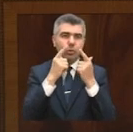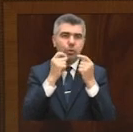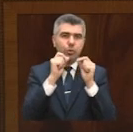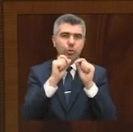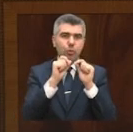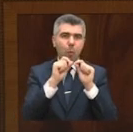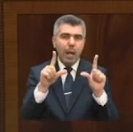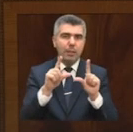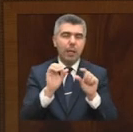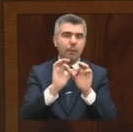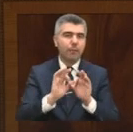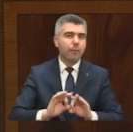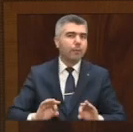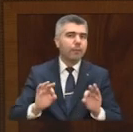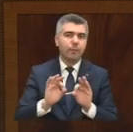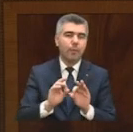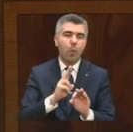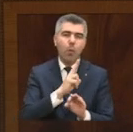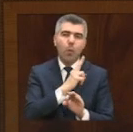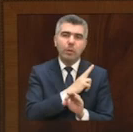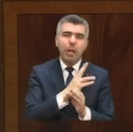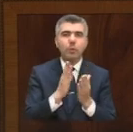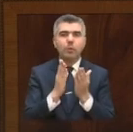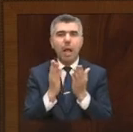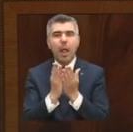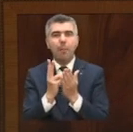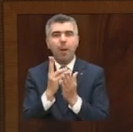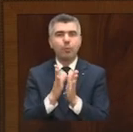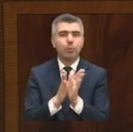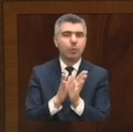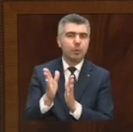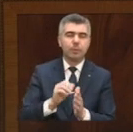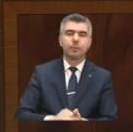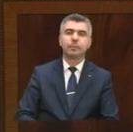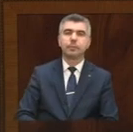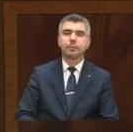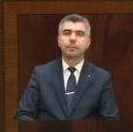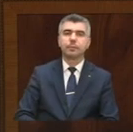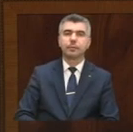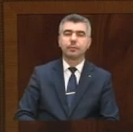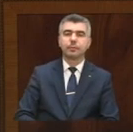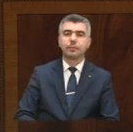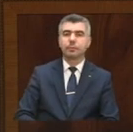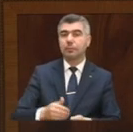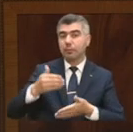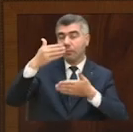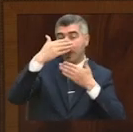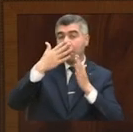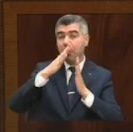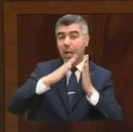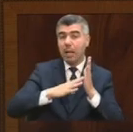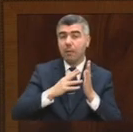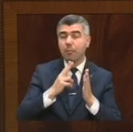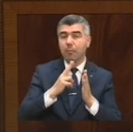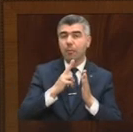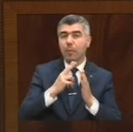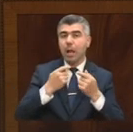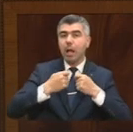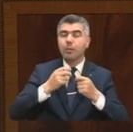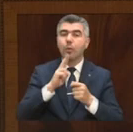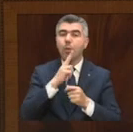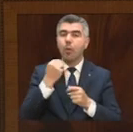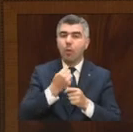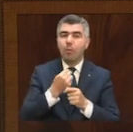ولا بالنسبه للاساتذه لا بالنسبه للطلبه بالنسبه للبلادنا السيد رئيس الحكومه محتاجه الى ترسيب